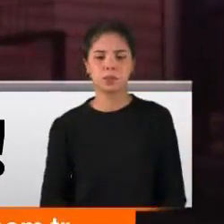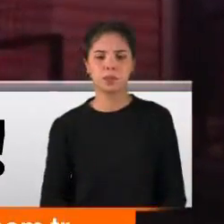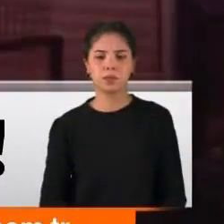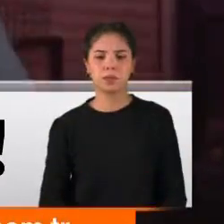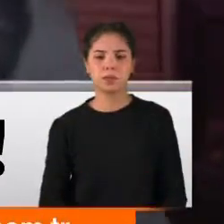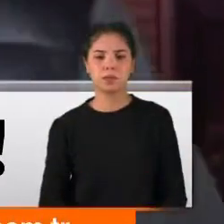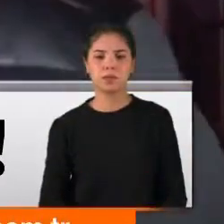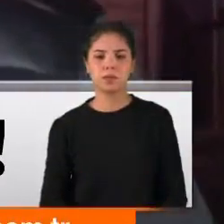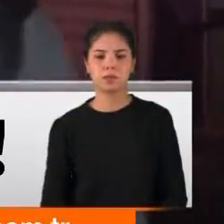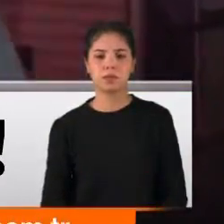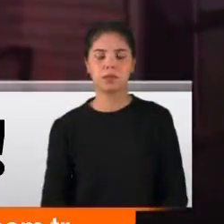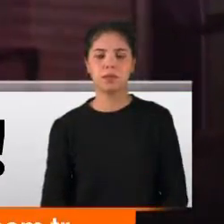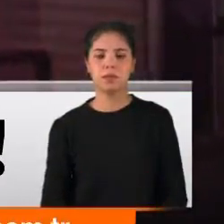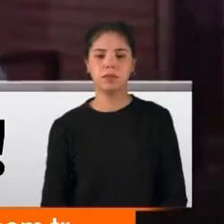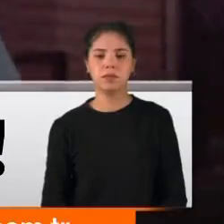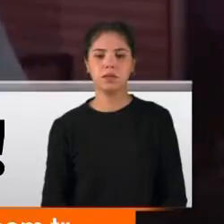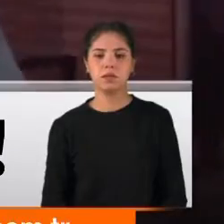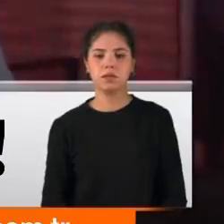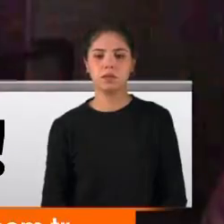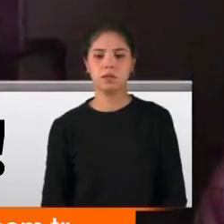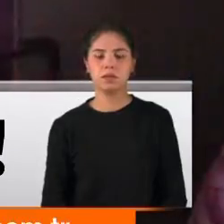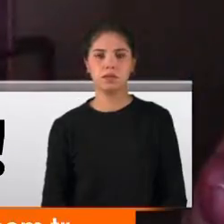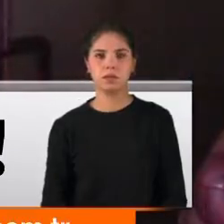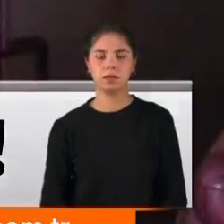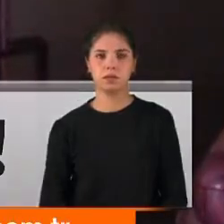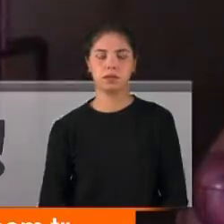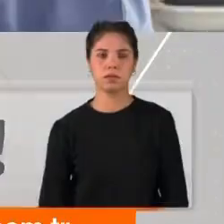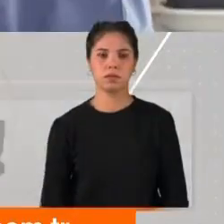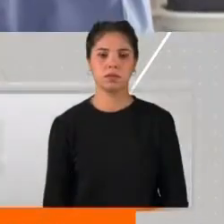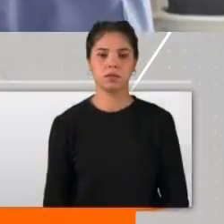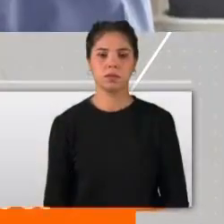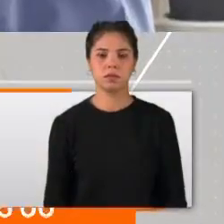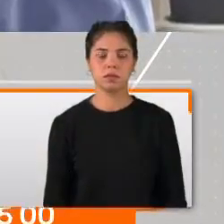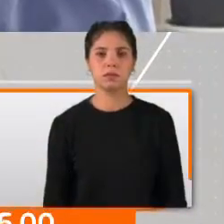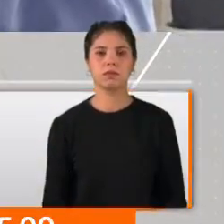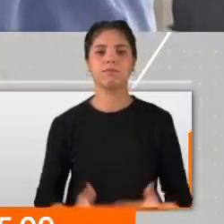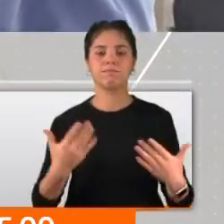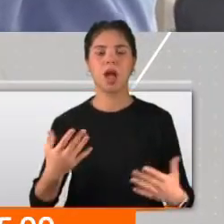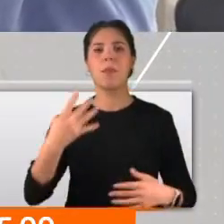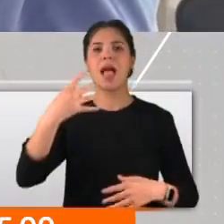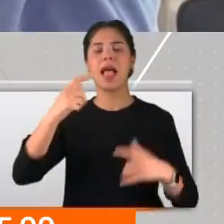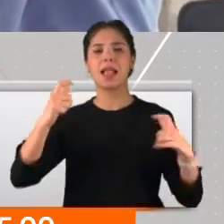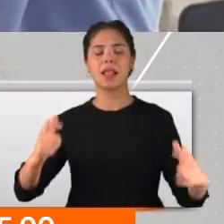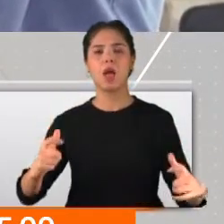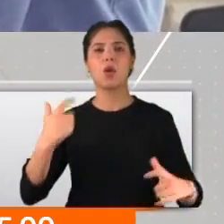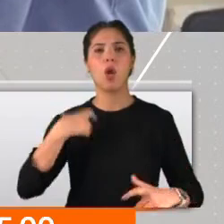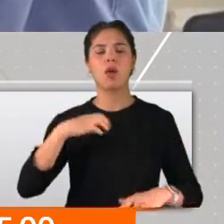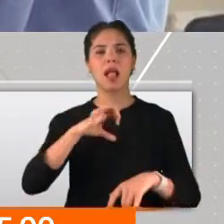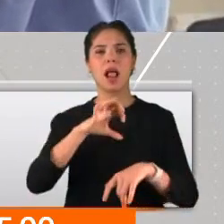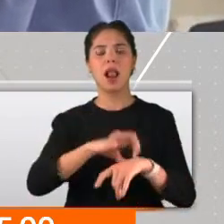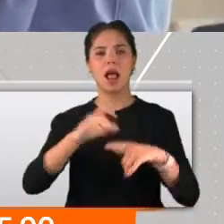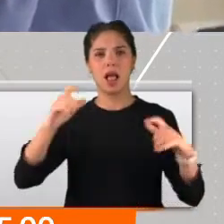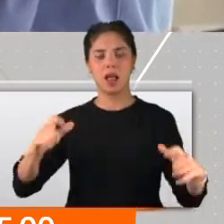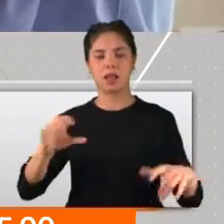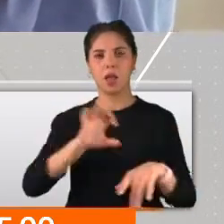hastanede bana morfin tarzında bir ilaç yapıldı. Günlük bir doz yapılıyor. Ancak Esenyurt'taki özel hastanenin doktoru